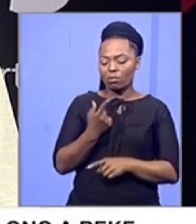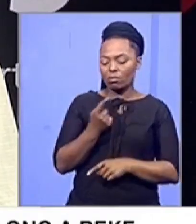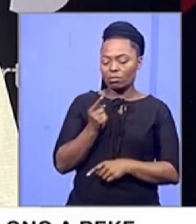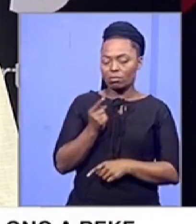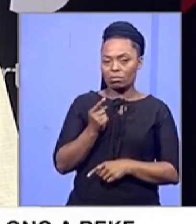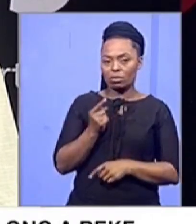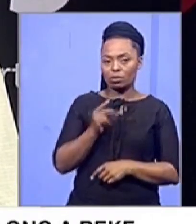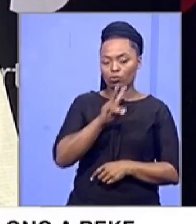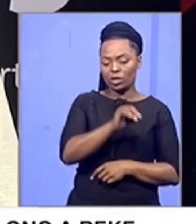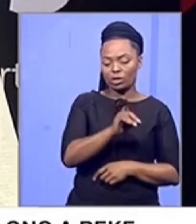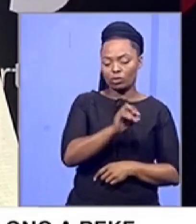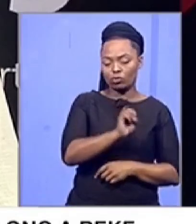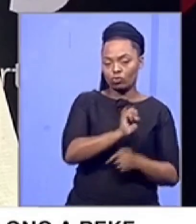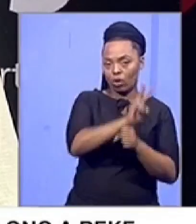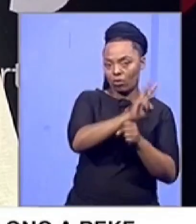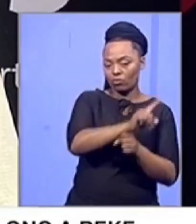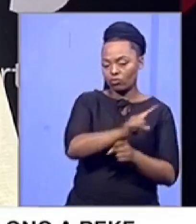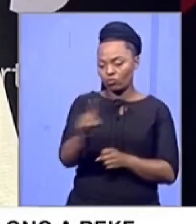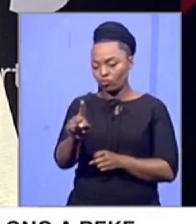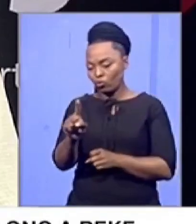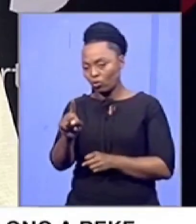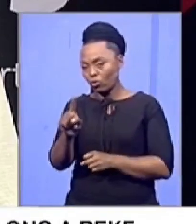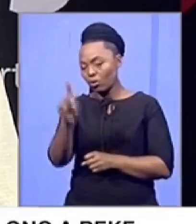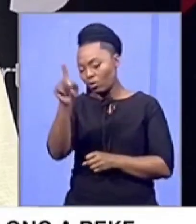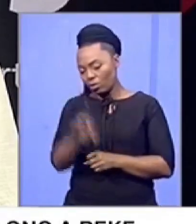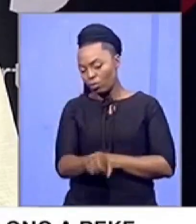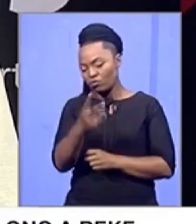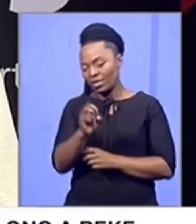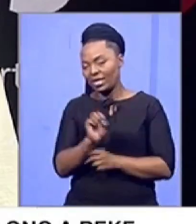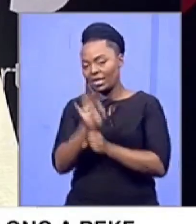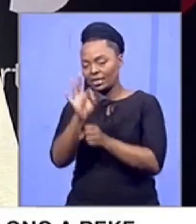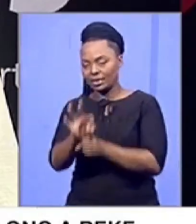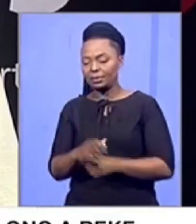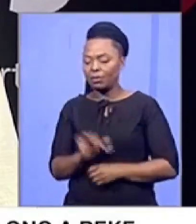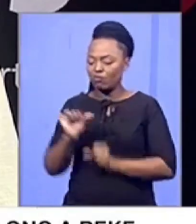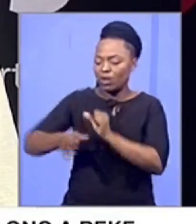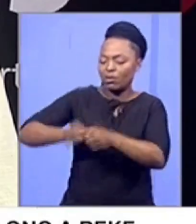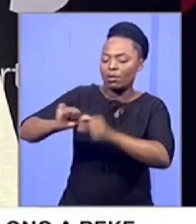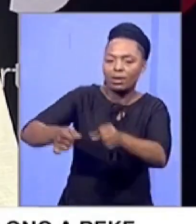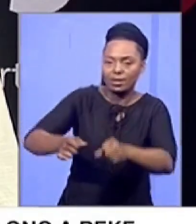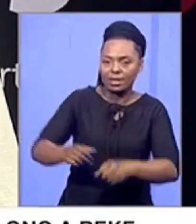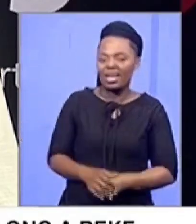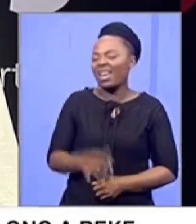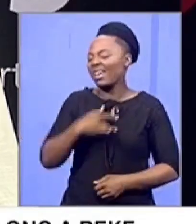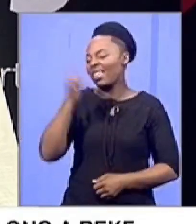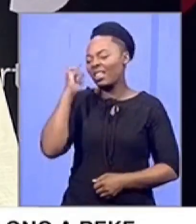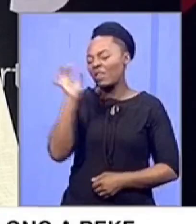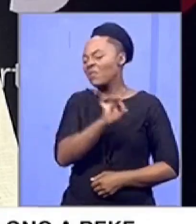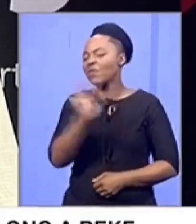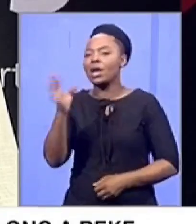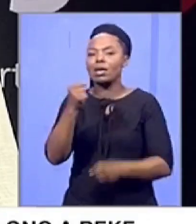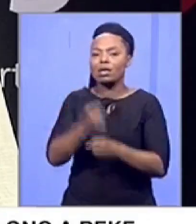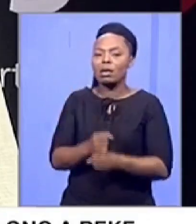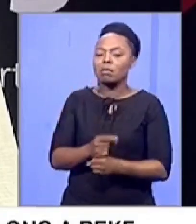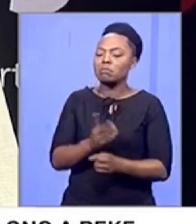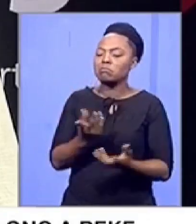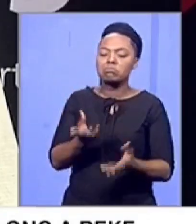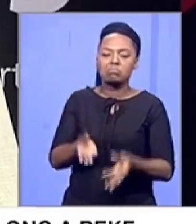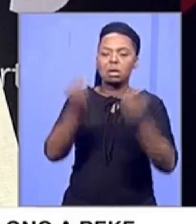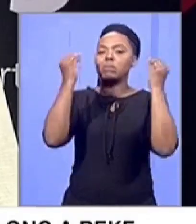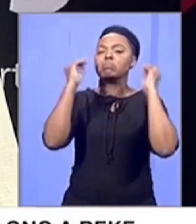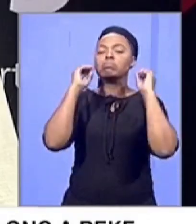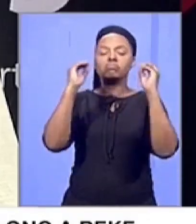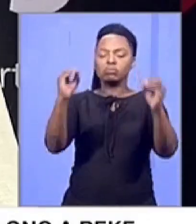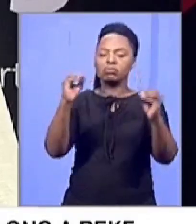sa 2012-2013 ka tatelano ka gola ebile fela selemo se le seng fela mo ileng hore ha ba gona ho fihlela di